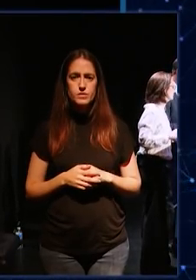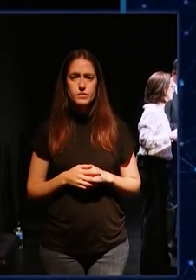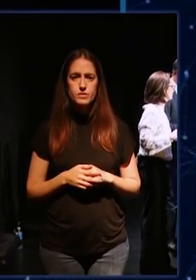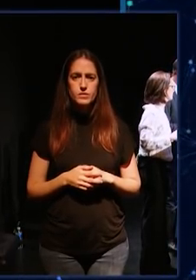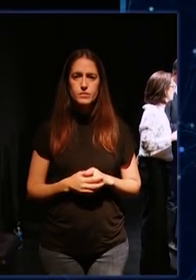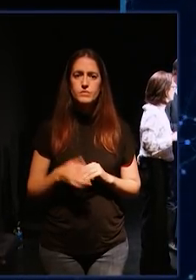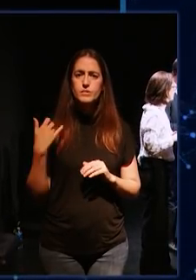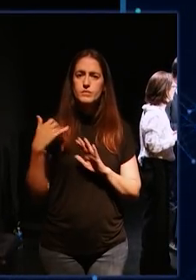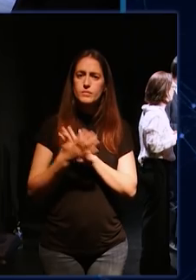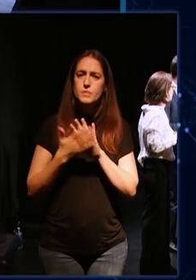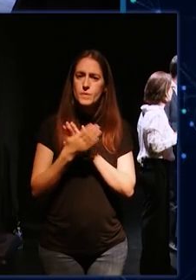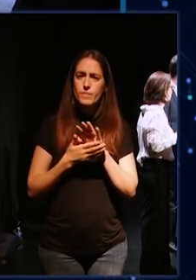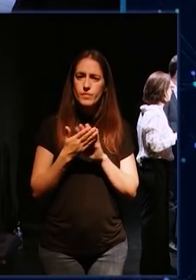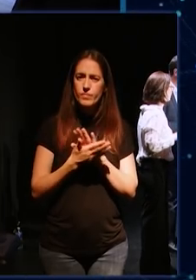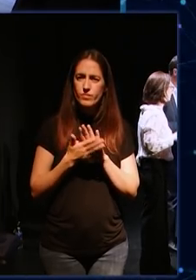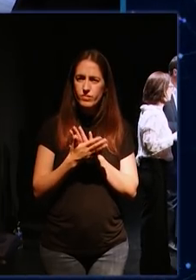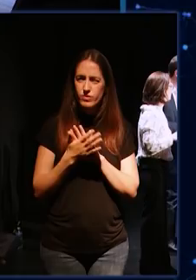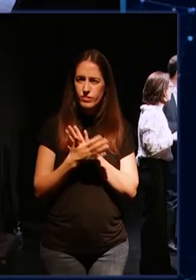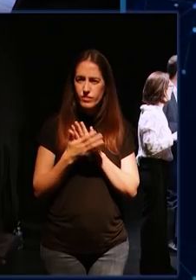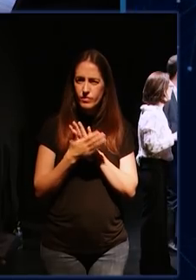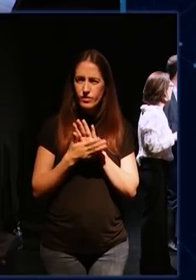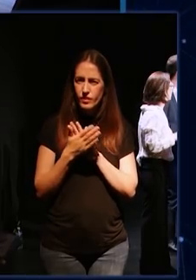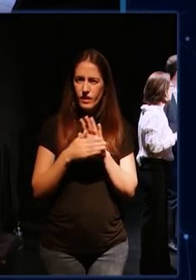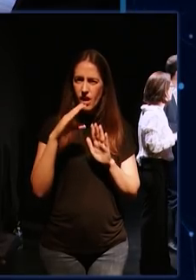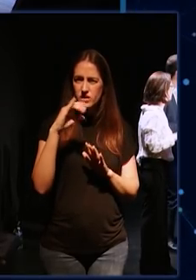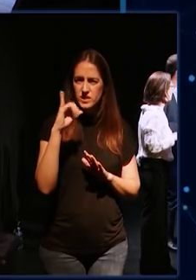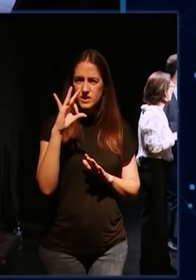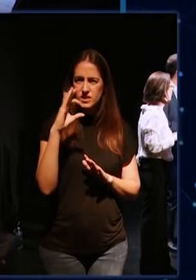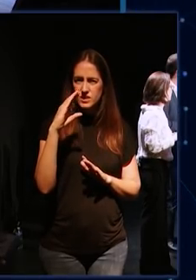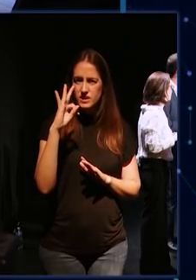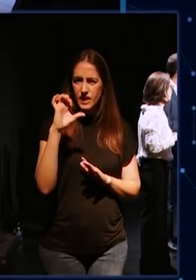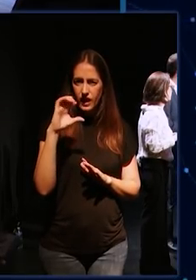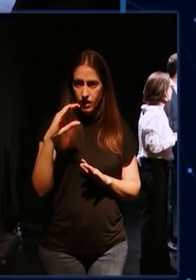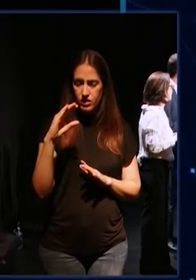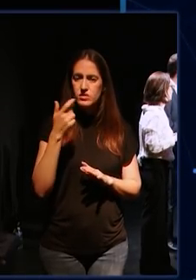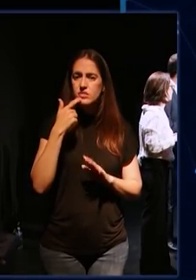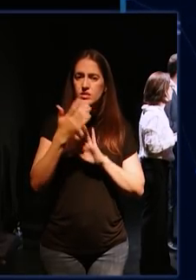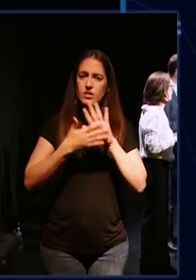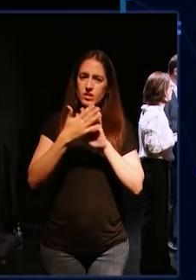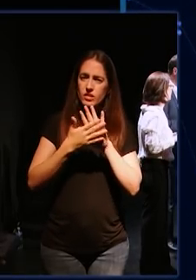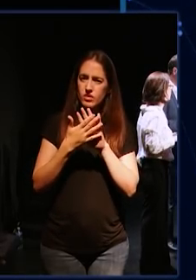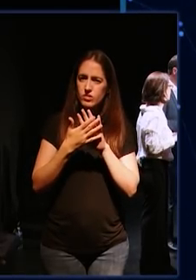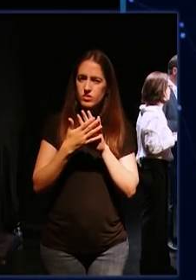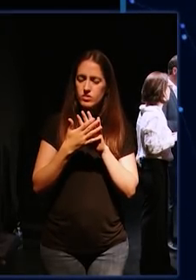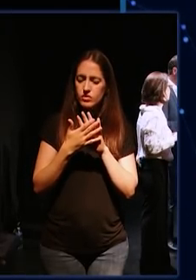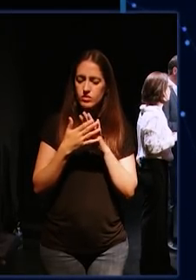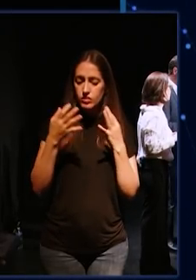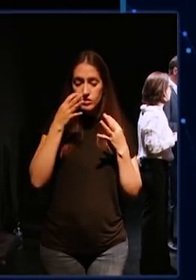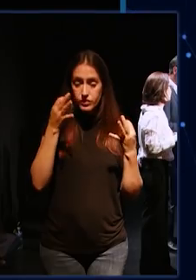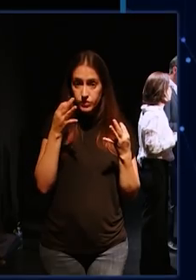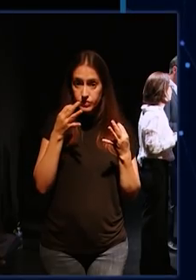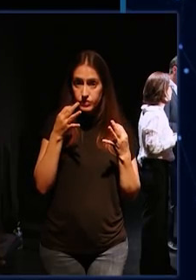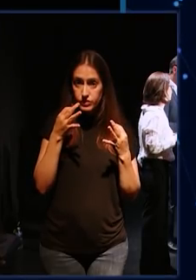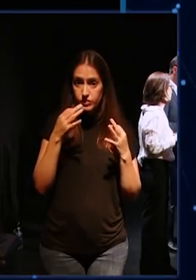parlat també del CESTEC. El CESTEC actualment està seguint, hauria de ser un viver en un